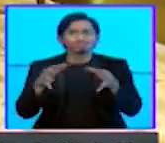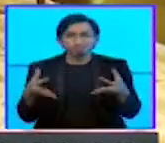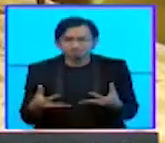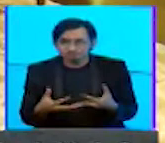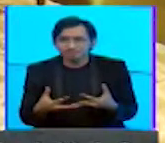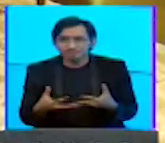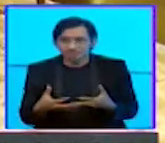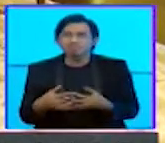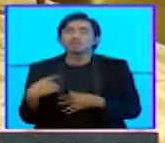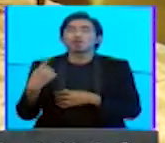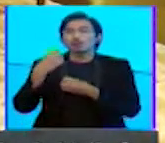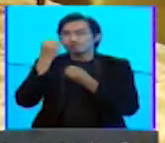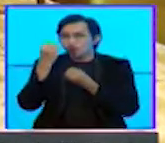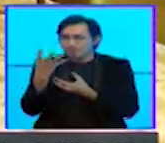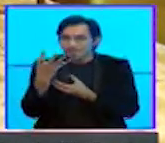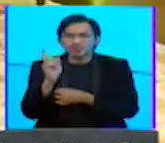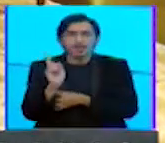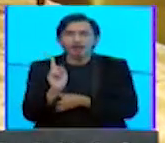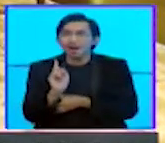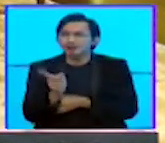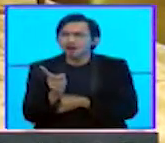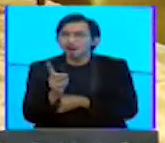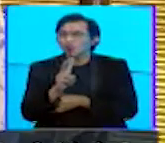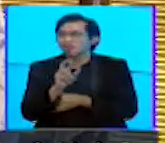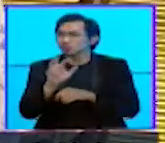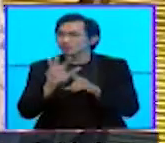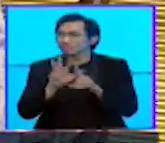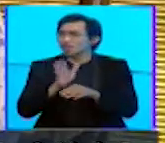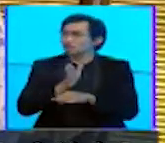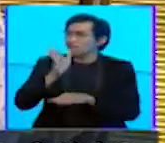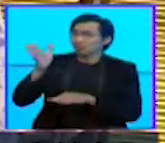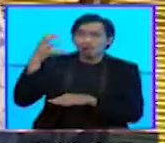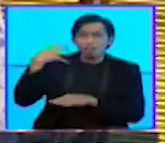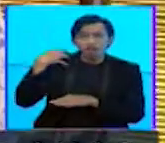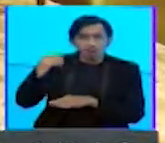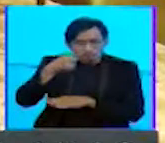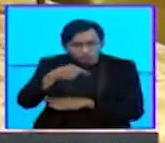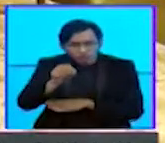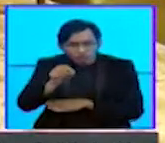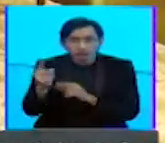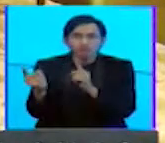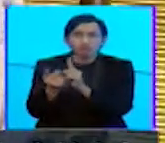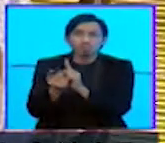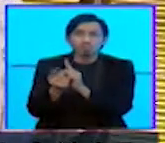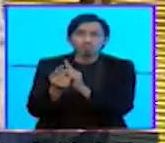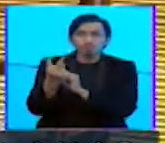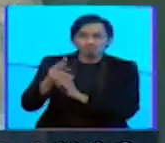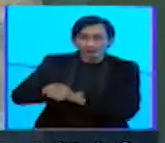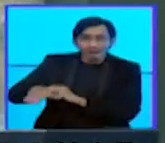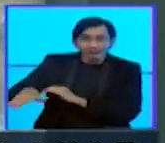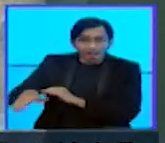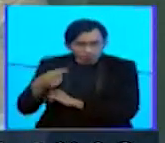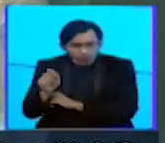dapat bocoran, Bang Sandi waktu 2019 sempat berkunjung ke Amerika Serikat untuk mengunjungi Atira dan Amira juga ya. Nah, bagaimana